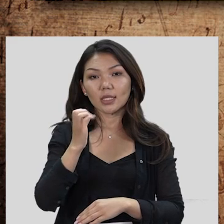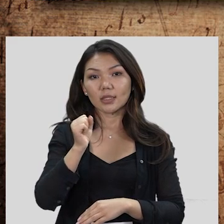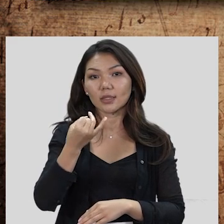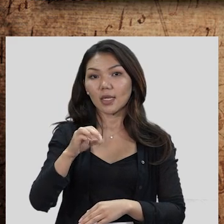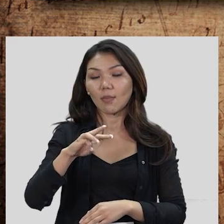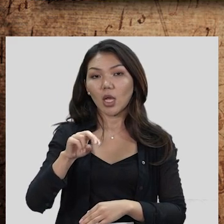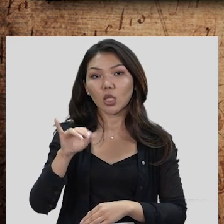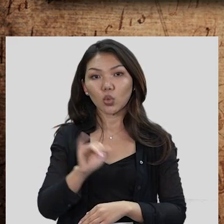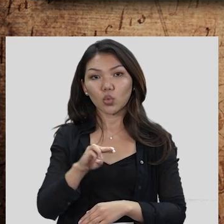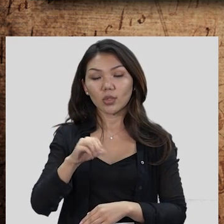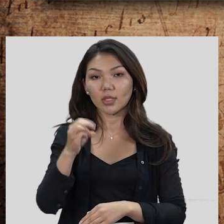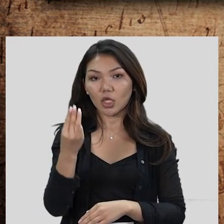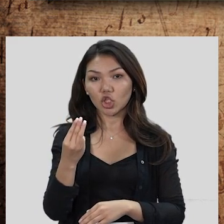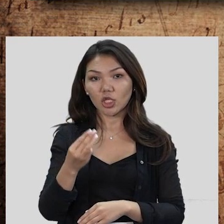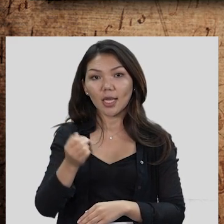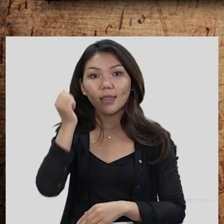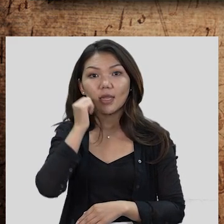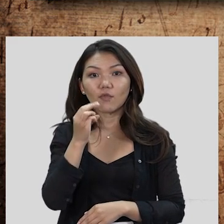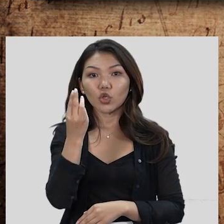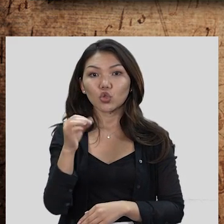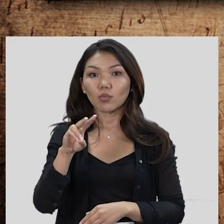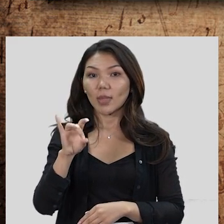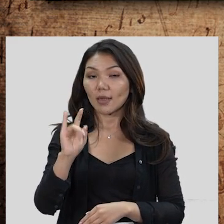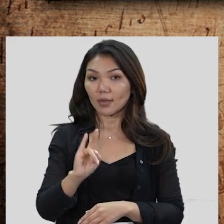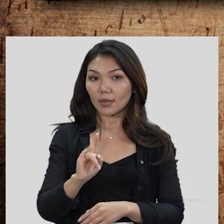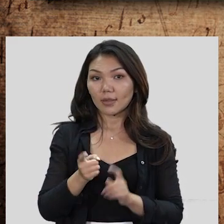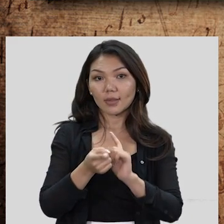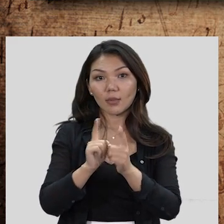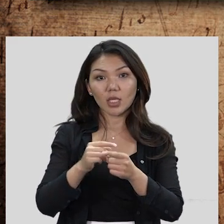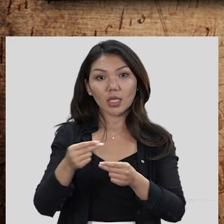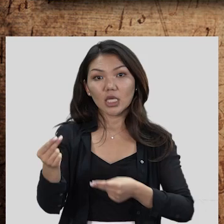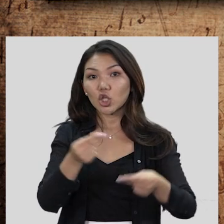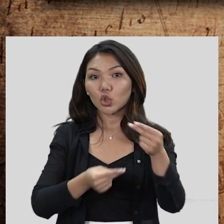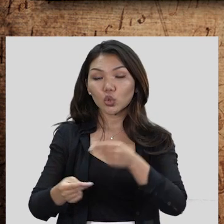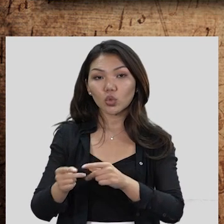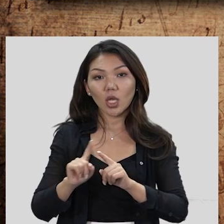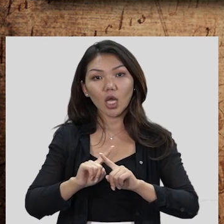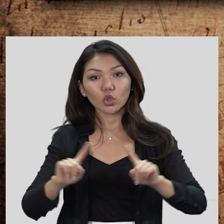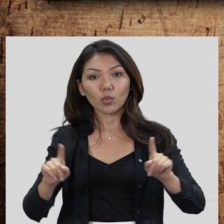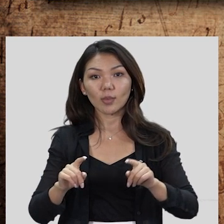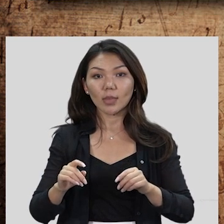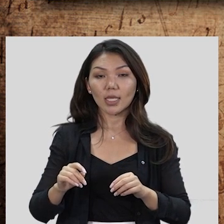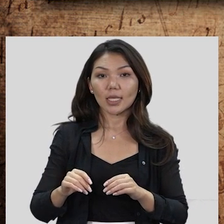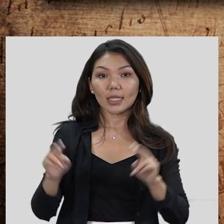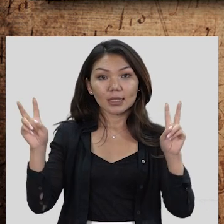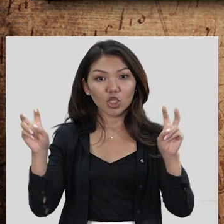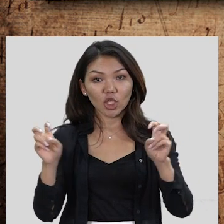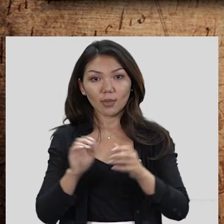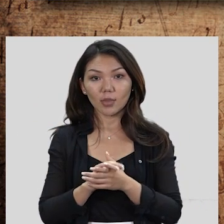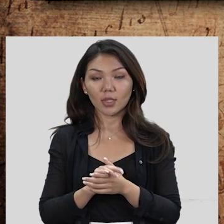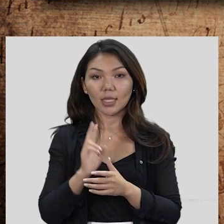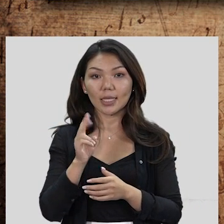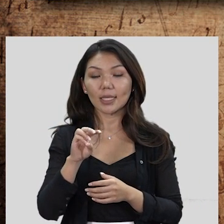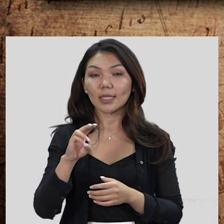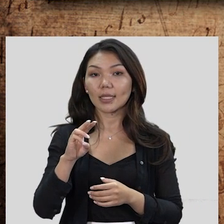дальний шумеры жившие междуречье заменили рисунки особыми значками крылышками так появилась